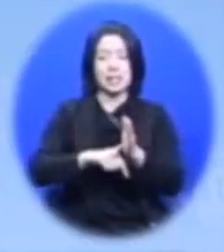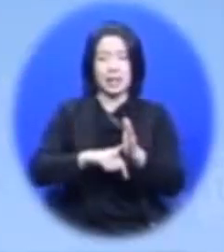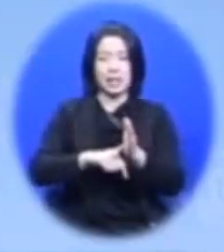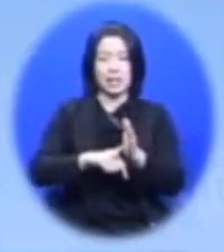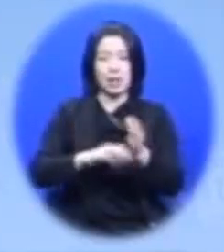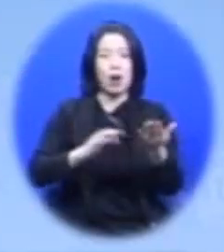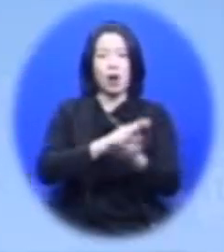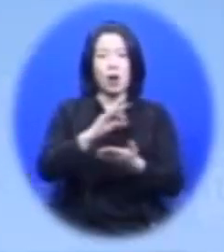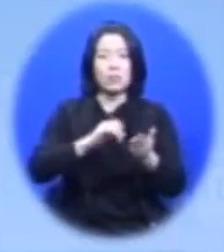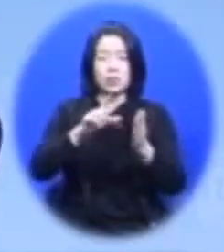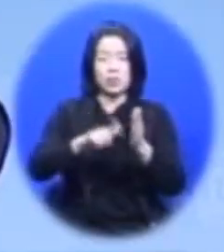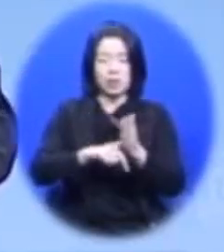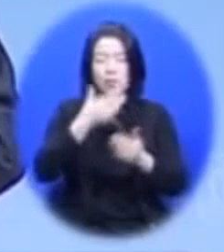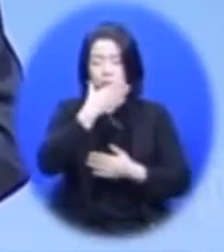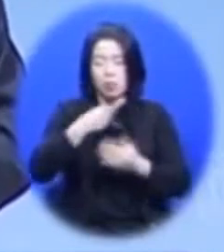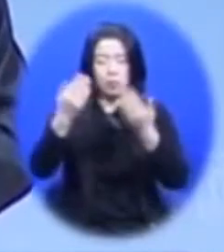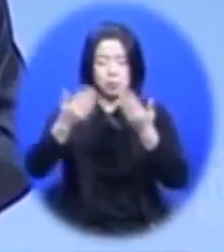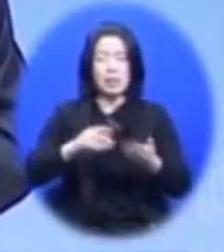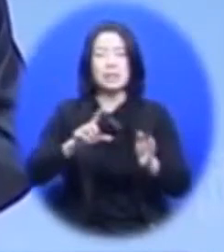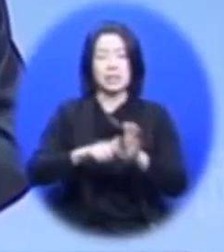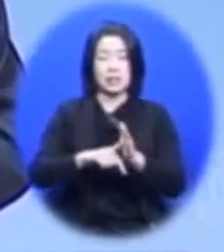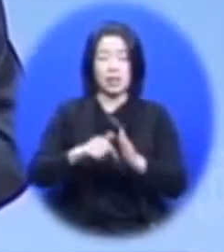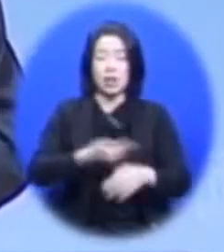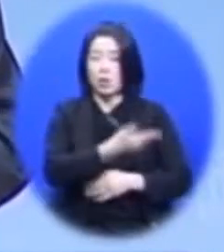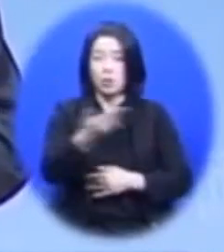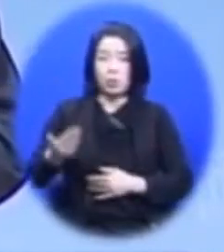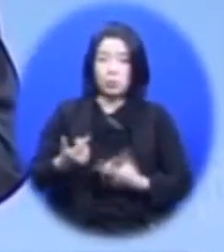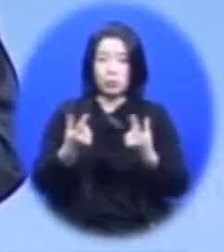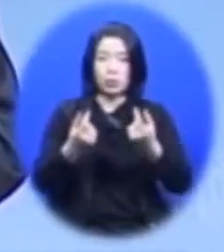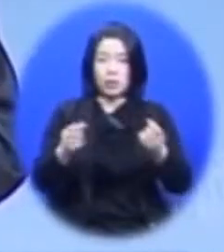시간은. 여러분도 그렇게 믿으십니까?